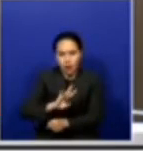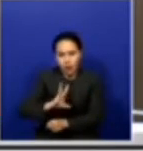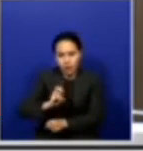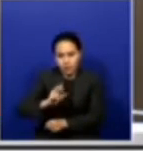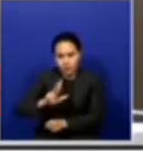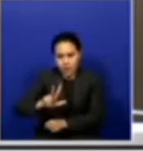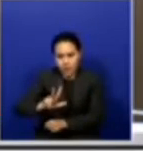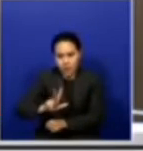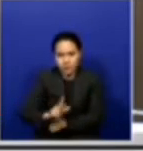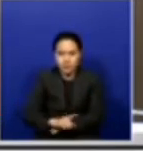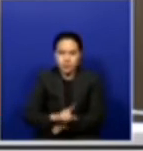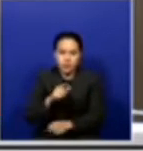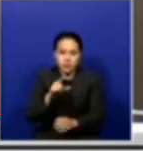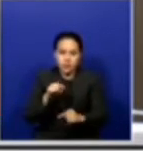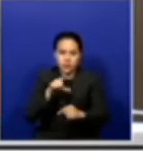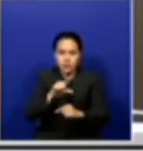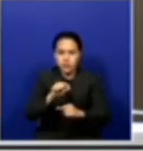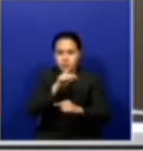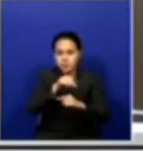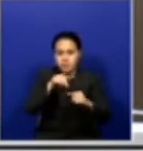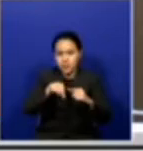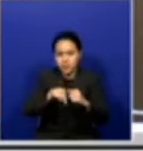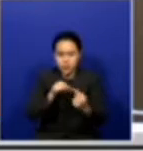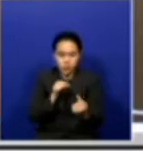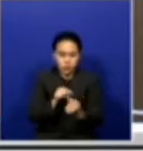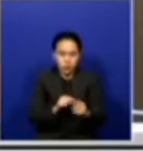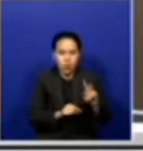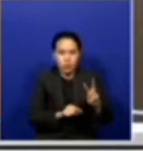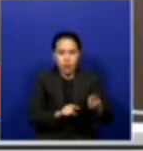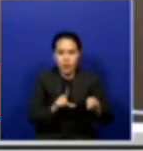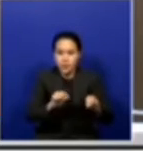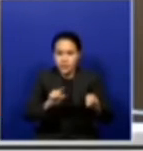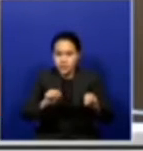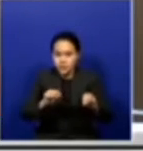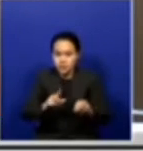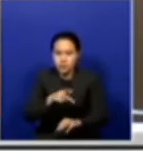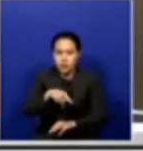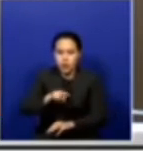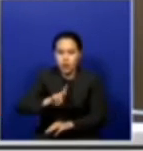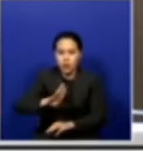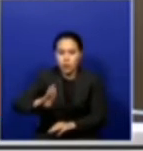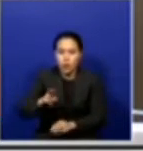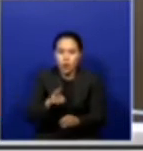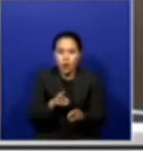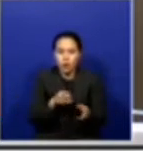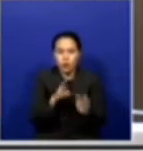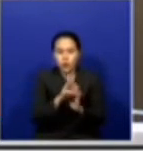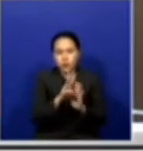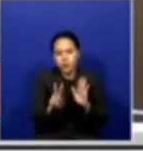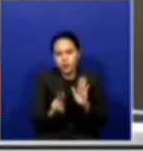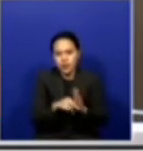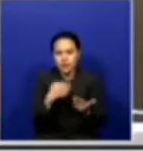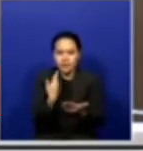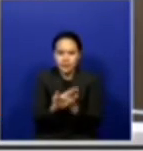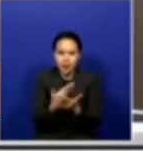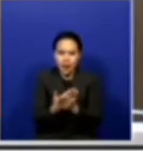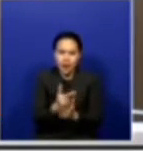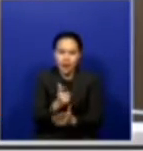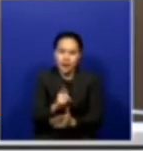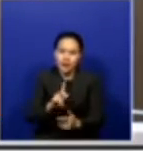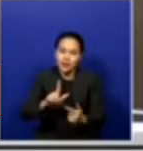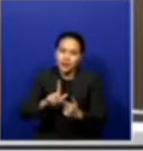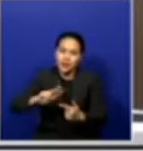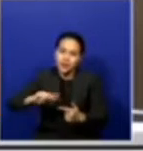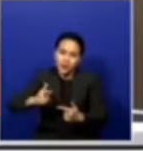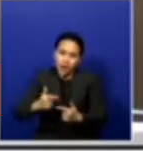ละ20ของมาตรา20แห่งพรบวินัยการเงินและการคลังพ.ศ.2561นะฮะจึงเป็นการที่รั